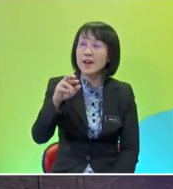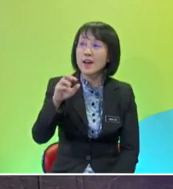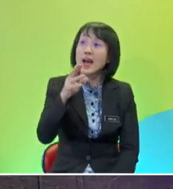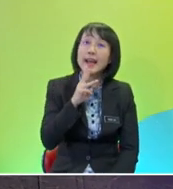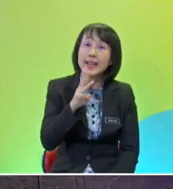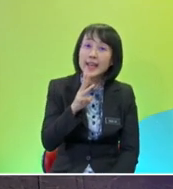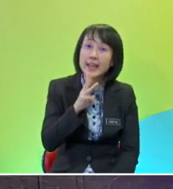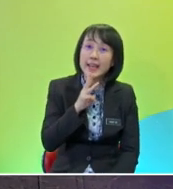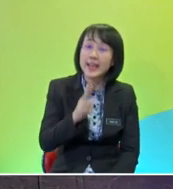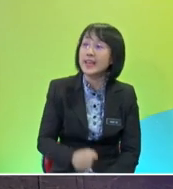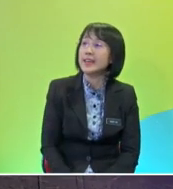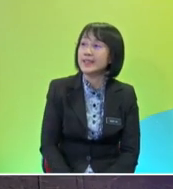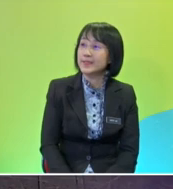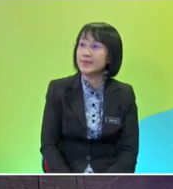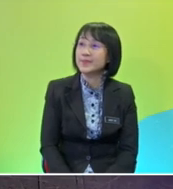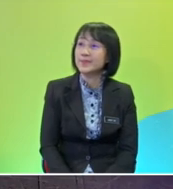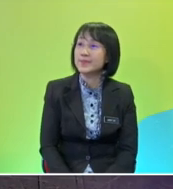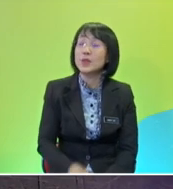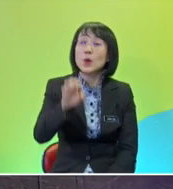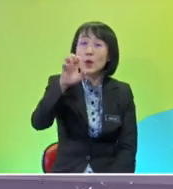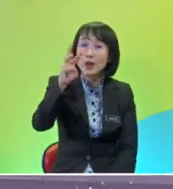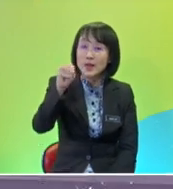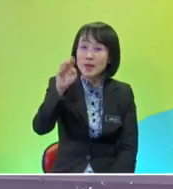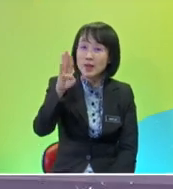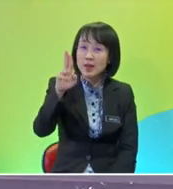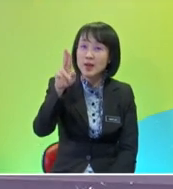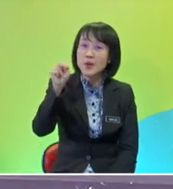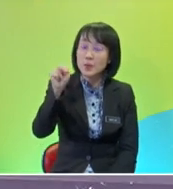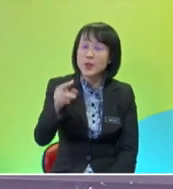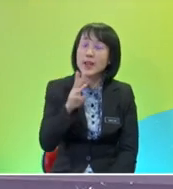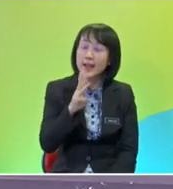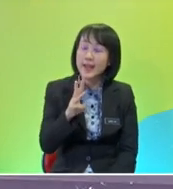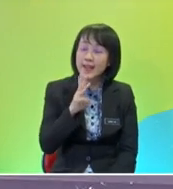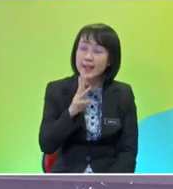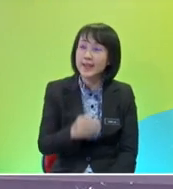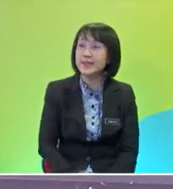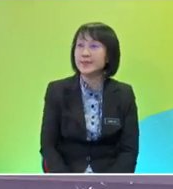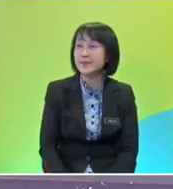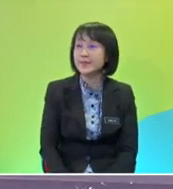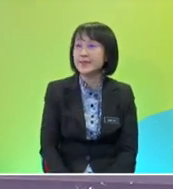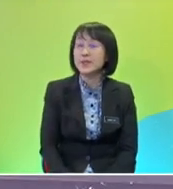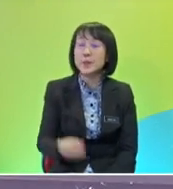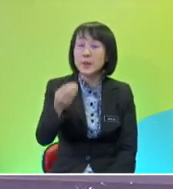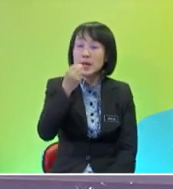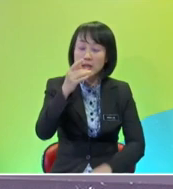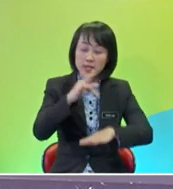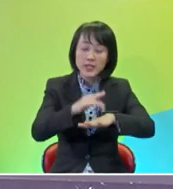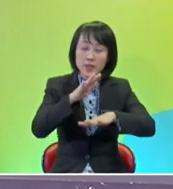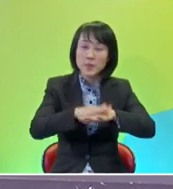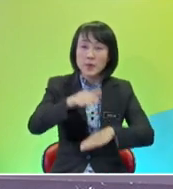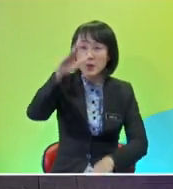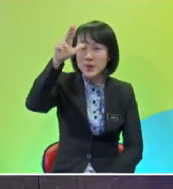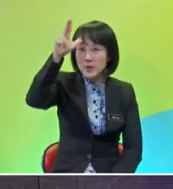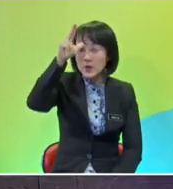seperti nyamuk betina. Oh, embun-embun air sahaja. Ya, embun-embun air. Makanannya bukan darah. Ya, sebab tu kita tengok